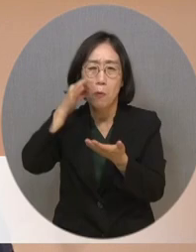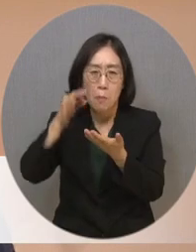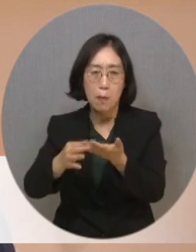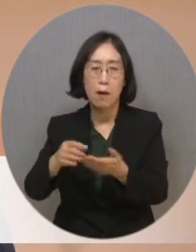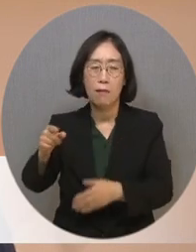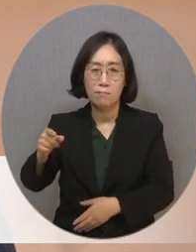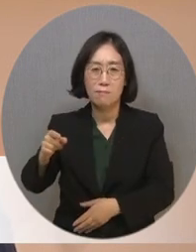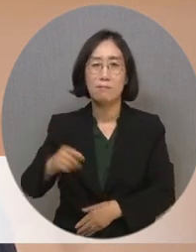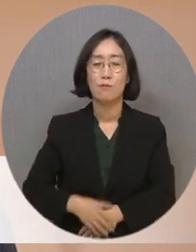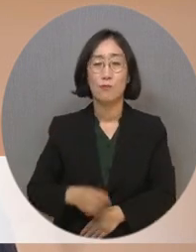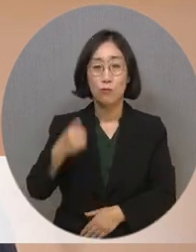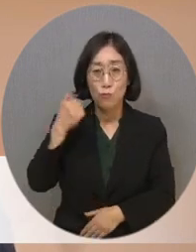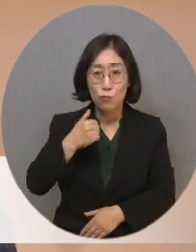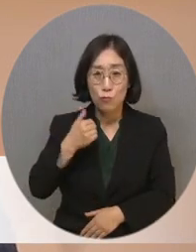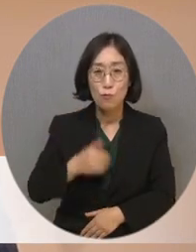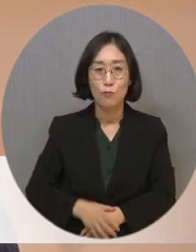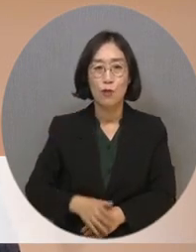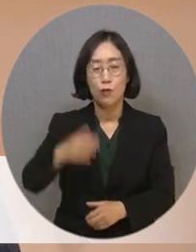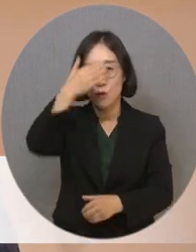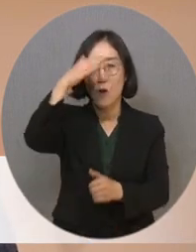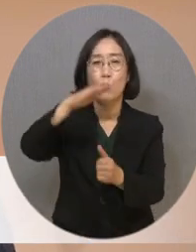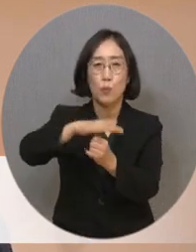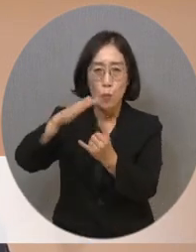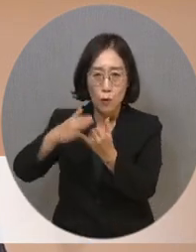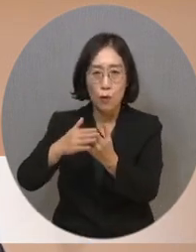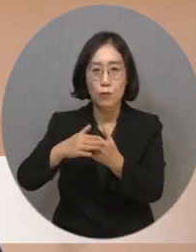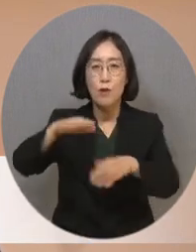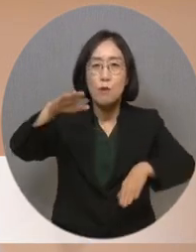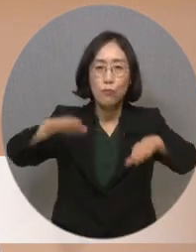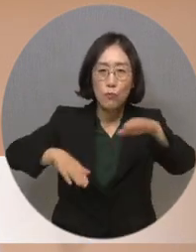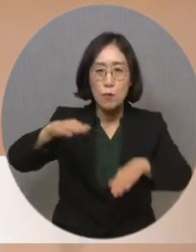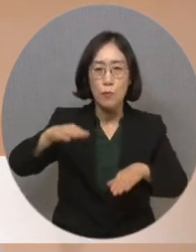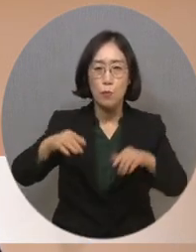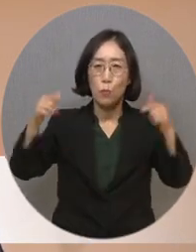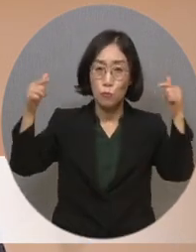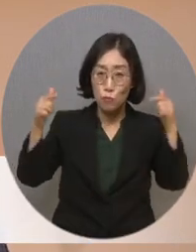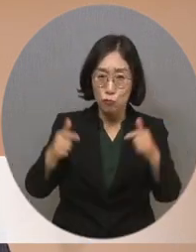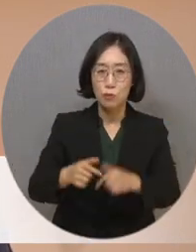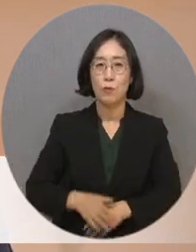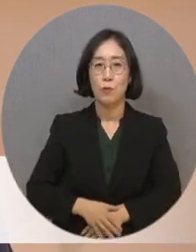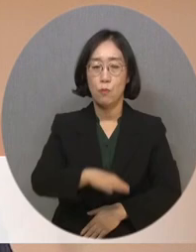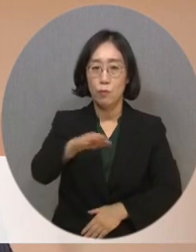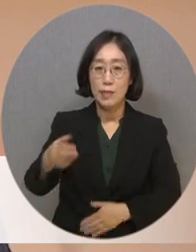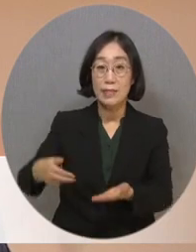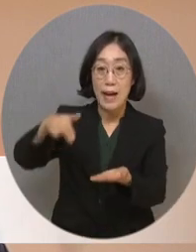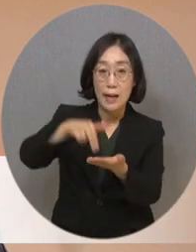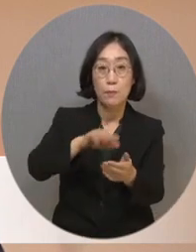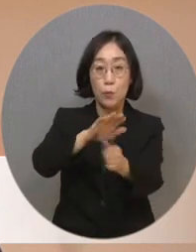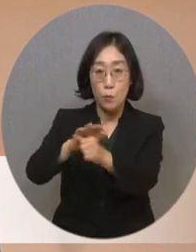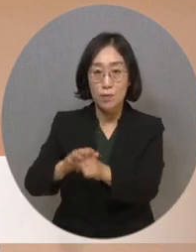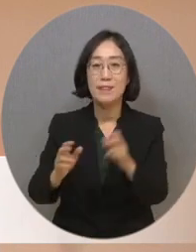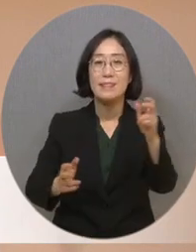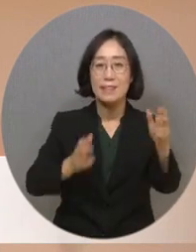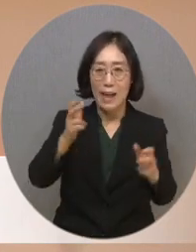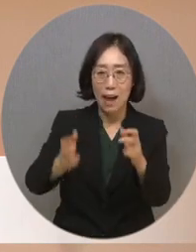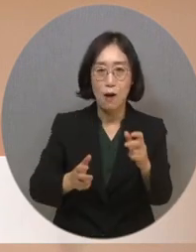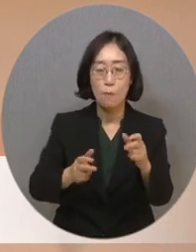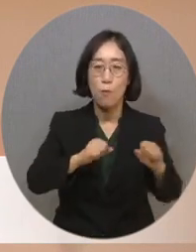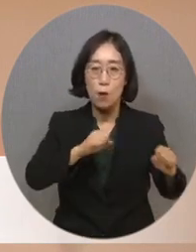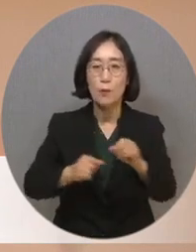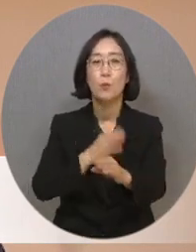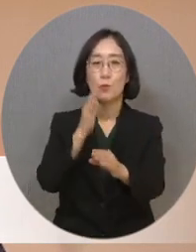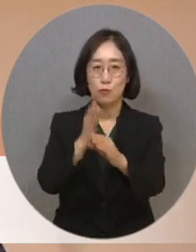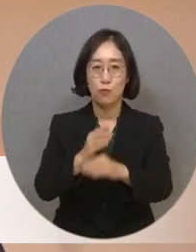청소년들의 사회적 불평등을 해소하고 또 경제적 자립을 돕는 사업을 지금 전개하고